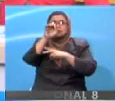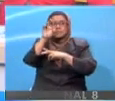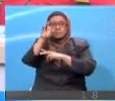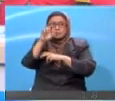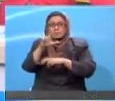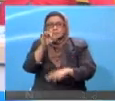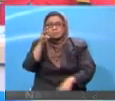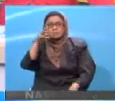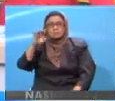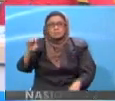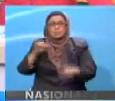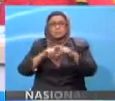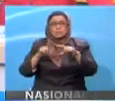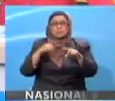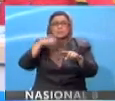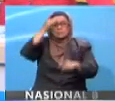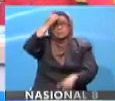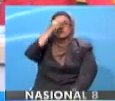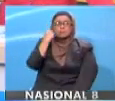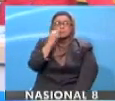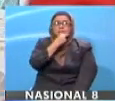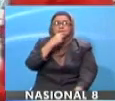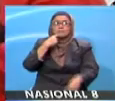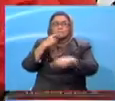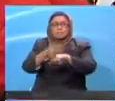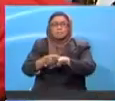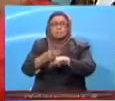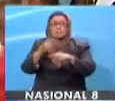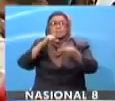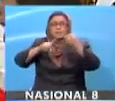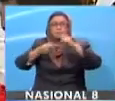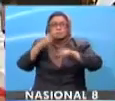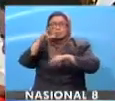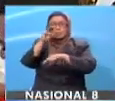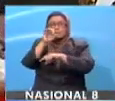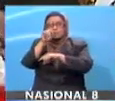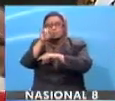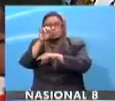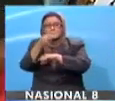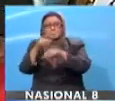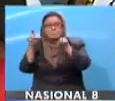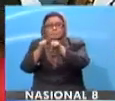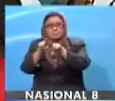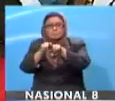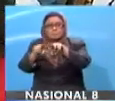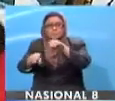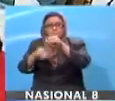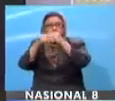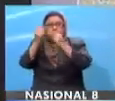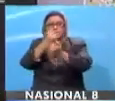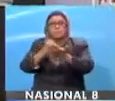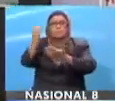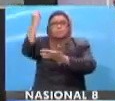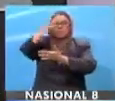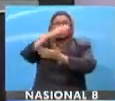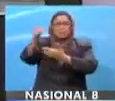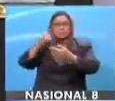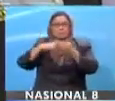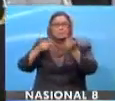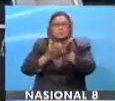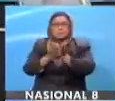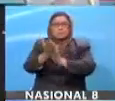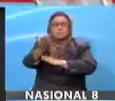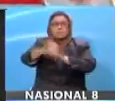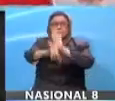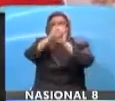Najib, rakan wasatiyah adalah bagi menyokong Institut Wasatiyah dalam terus memperkasa dan memartabatkan ajaran Islam yang mulia